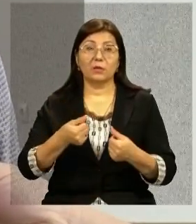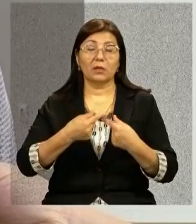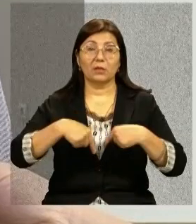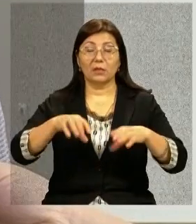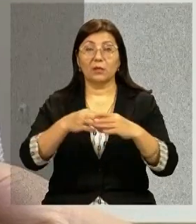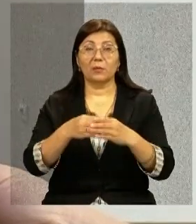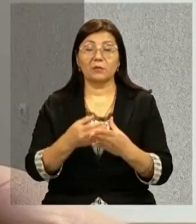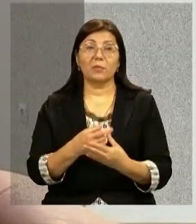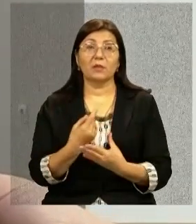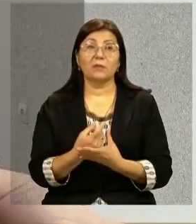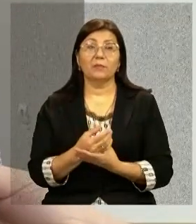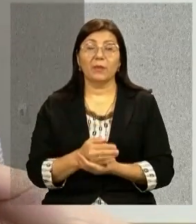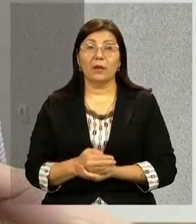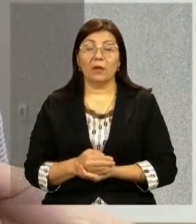дней